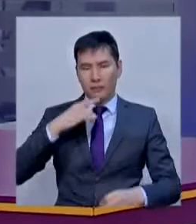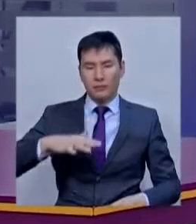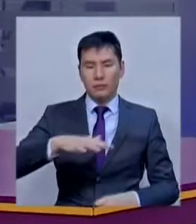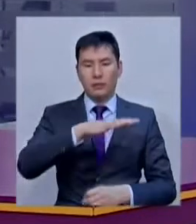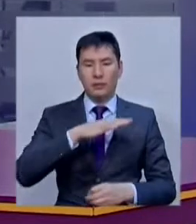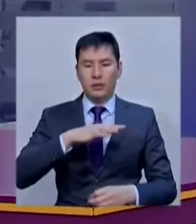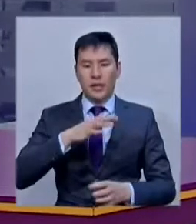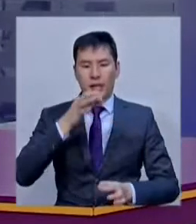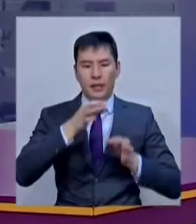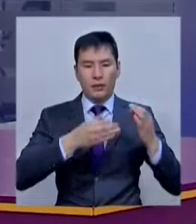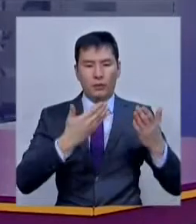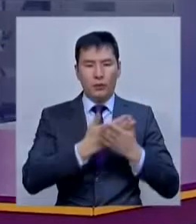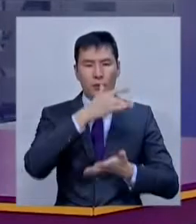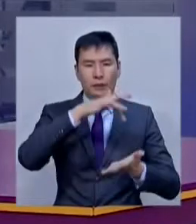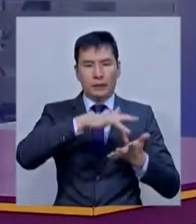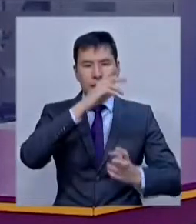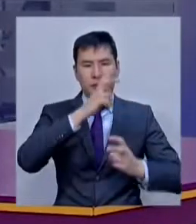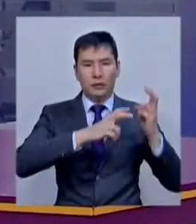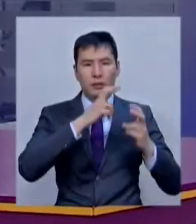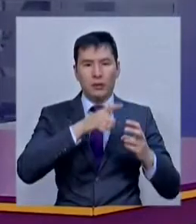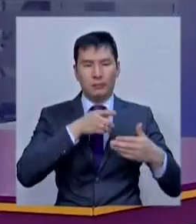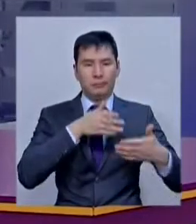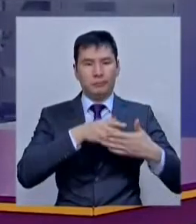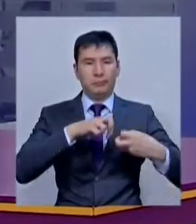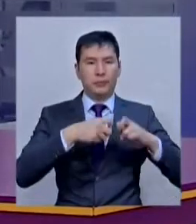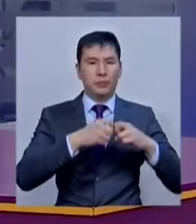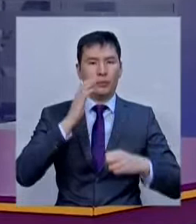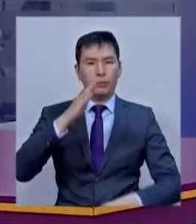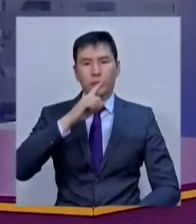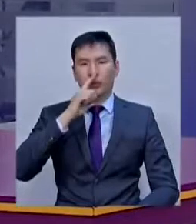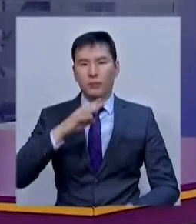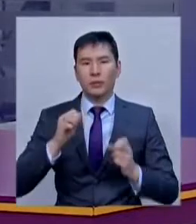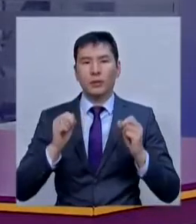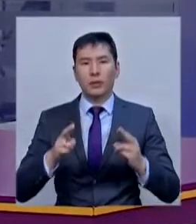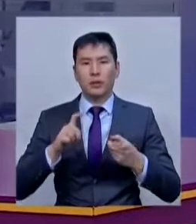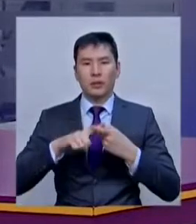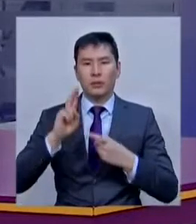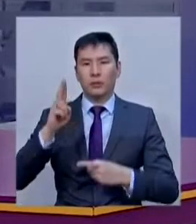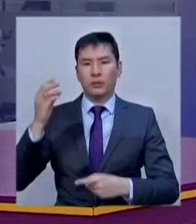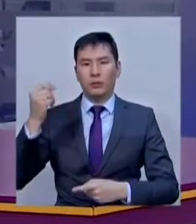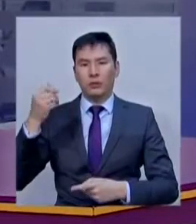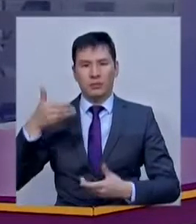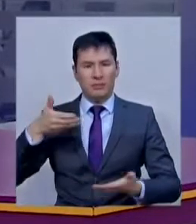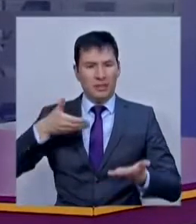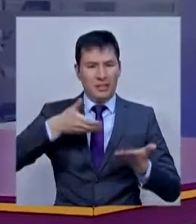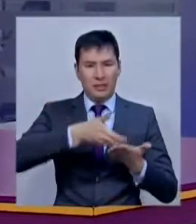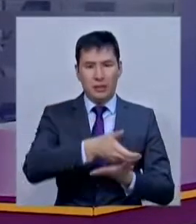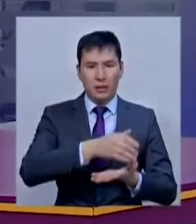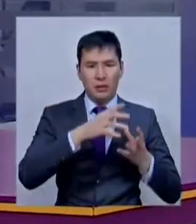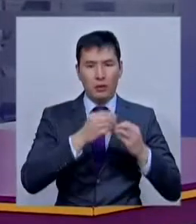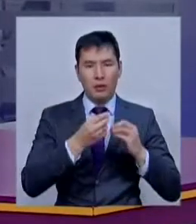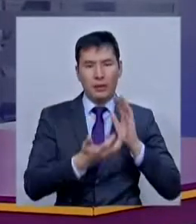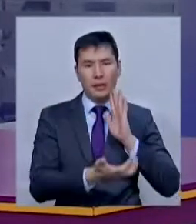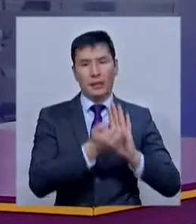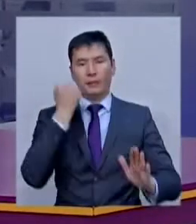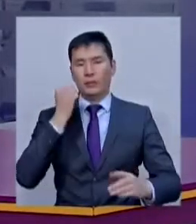жатқан мұнай шығаратын орталықтар тығырыққа тірелуі мүмкін бе? Яғни, инвесторлар өздері құйған қомақты қаржына шығара алмай